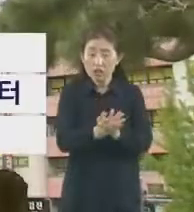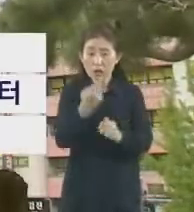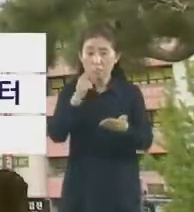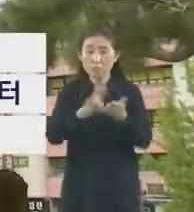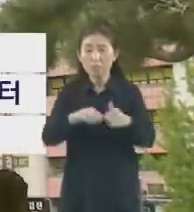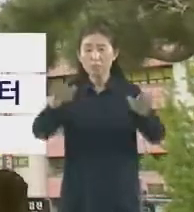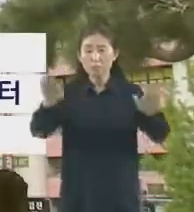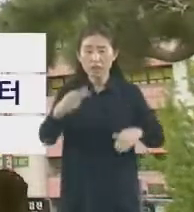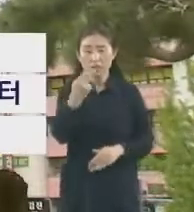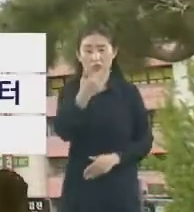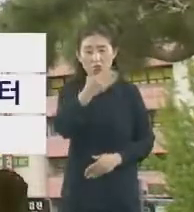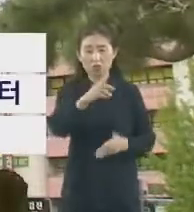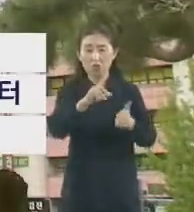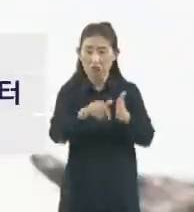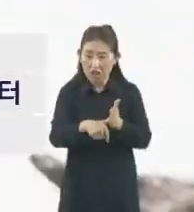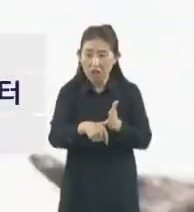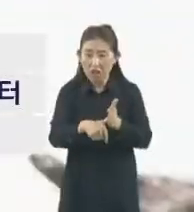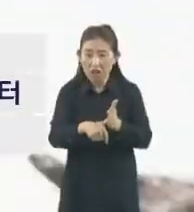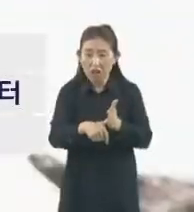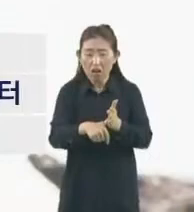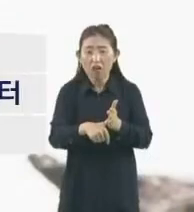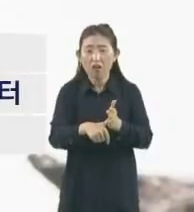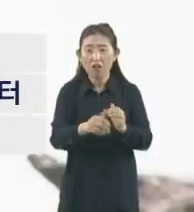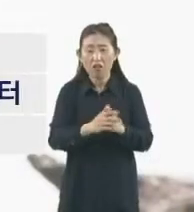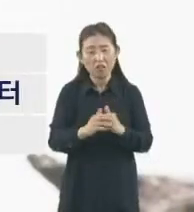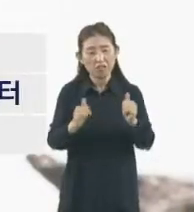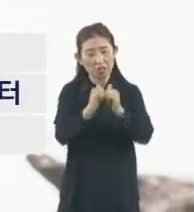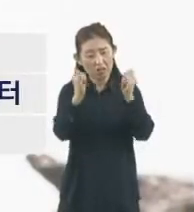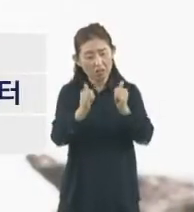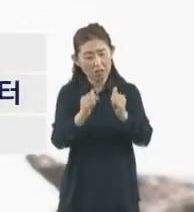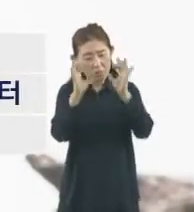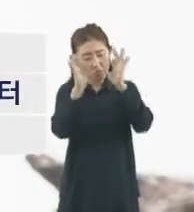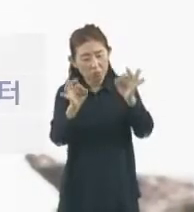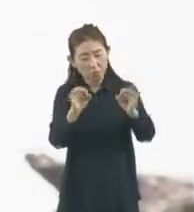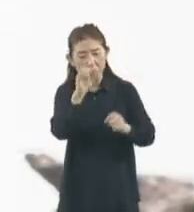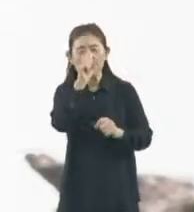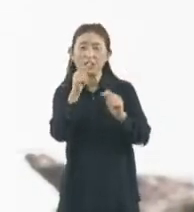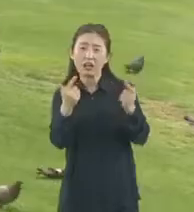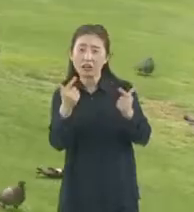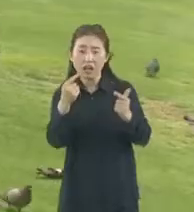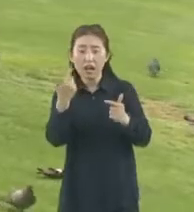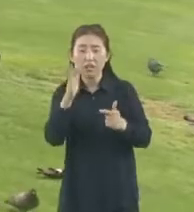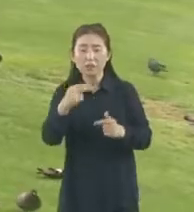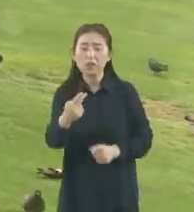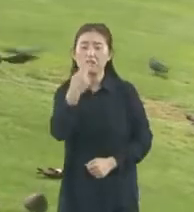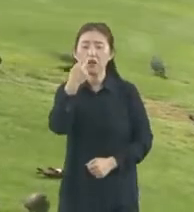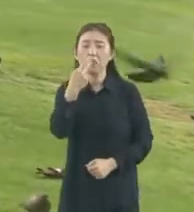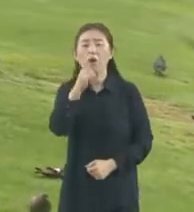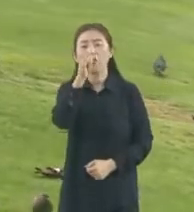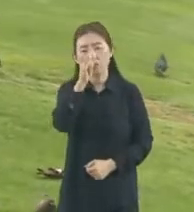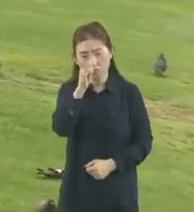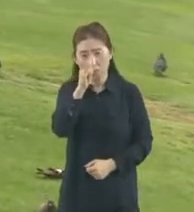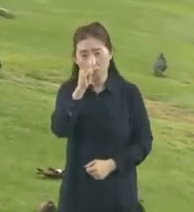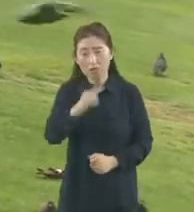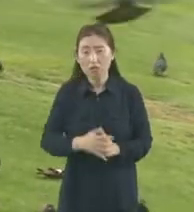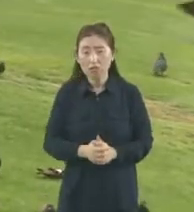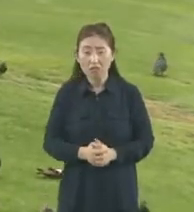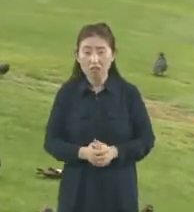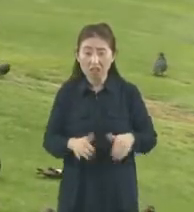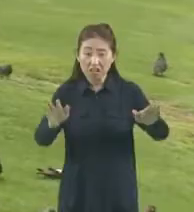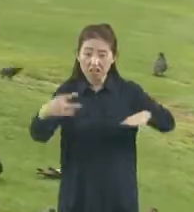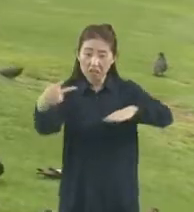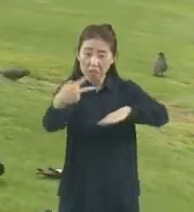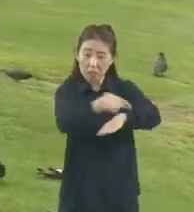지난 2009년 유혜주 뒤로 분류되는 등 사회적 인식이 좋지 않지만 화면이 생명을 존중받아야 할 존재 라며 내게